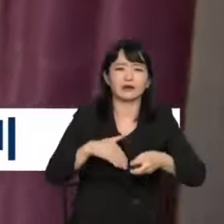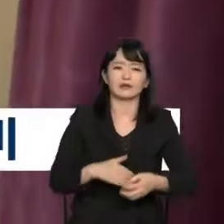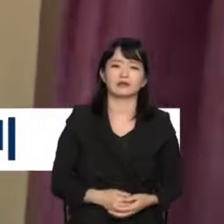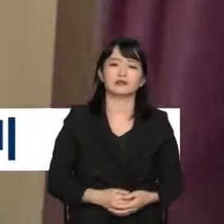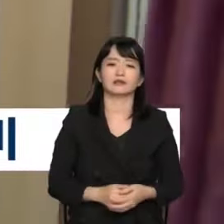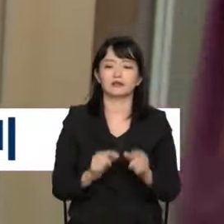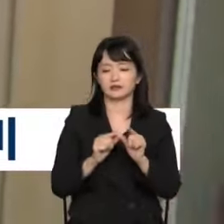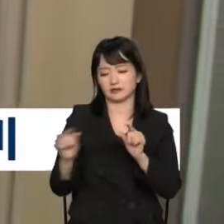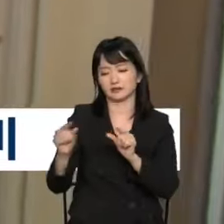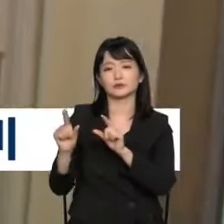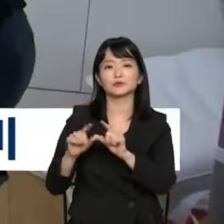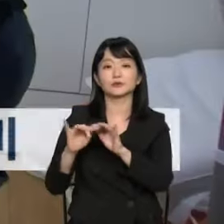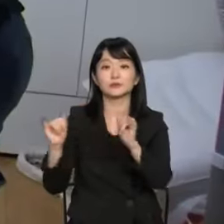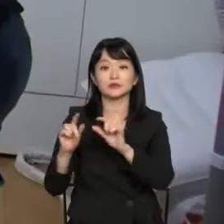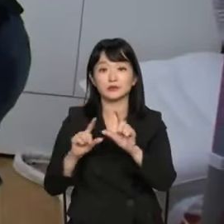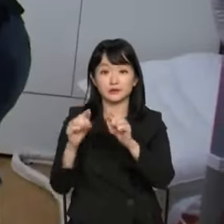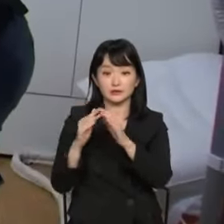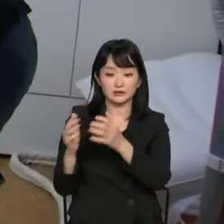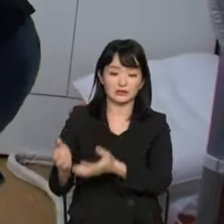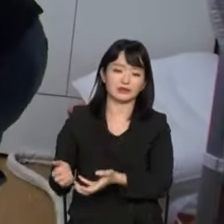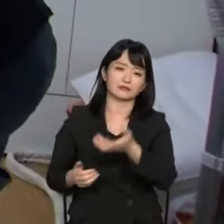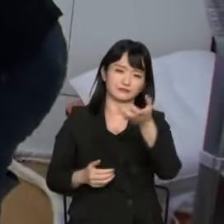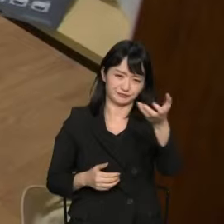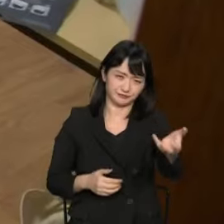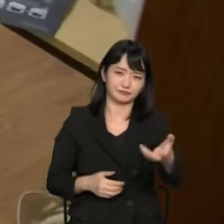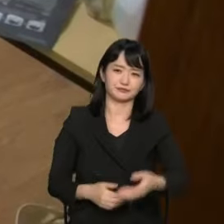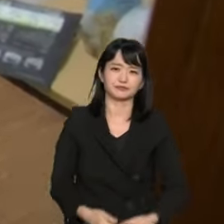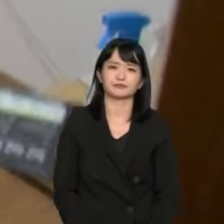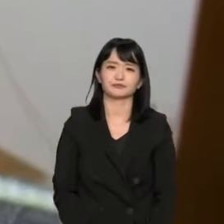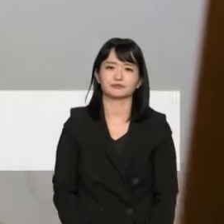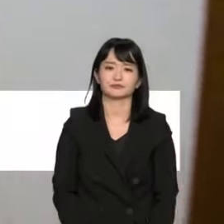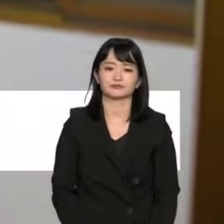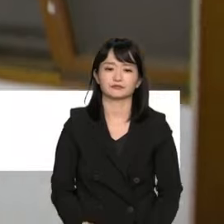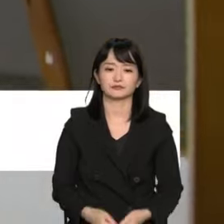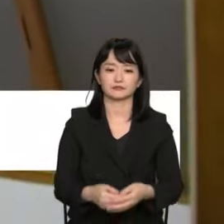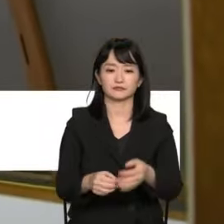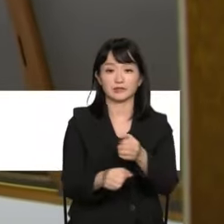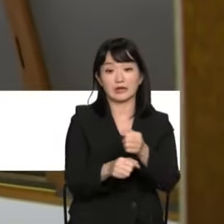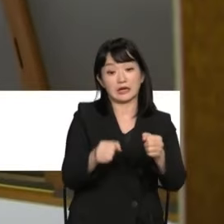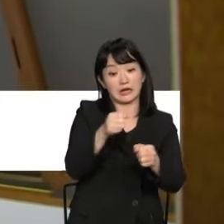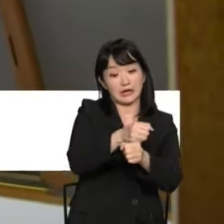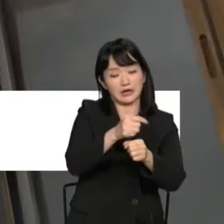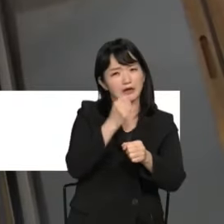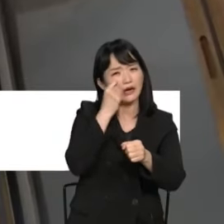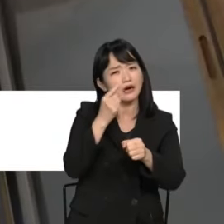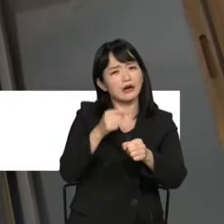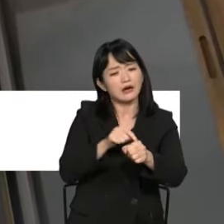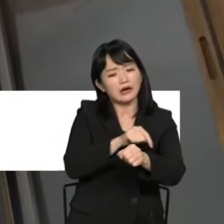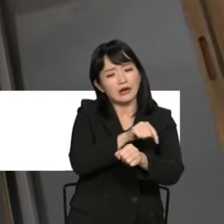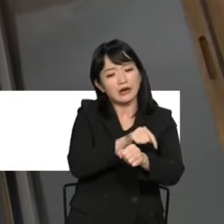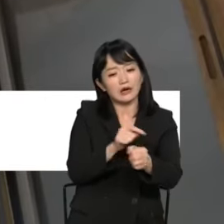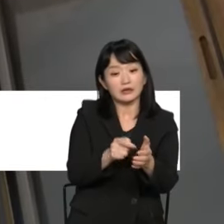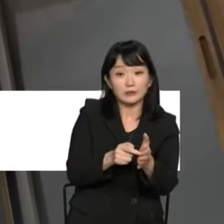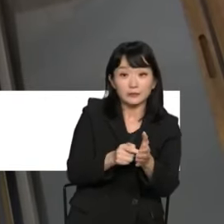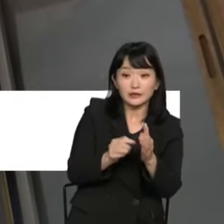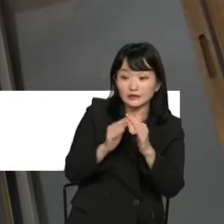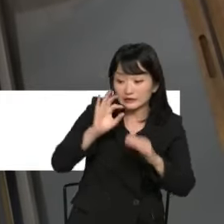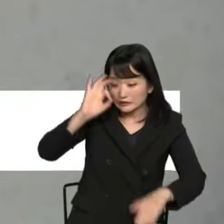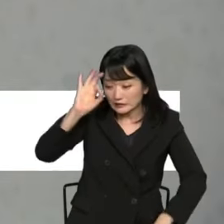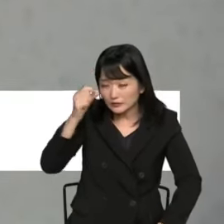결국 일부 주민들은 살던 집을 떠나 이사에 가기로 했습니다 복고 는데도 한 달은 넘게 걸릴 거라 해가지고 엄청 급하게 구하니까 그냥